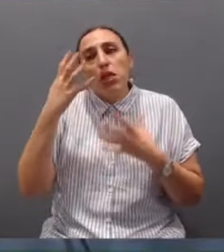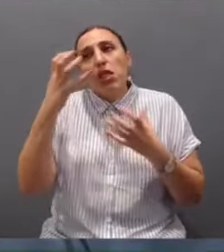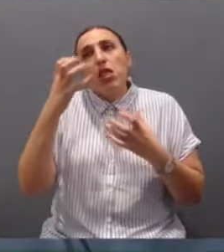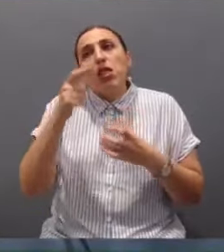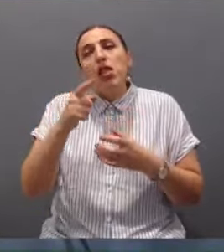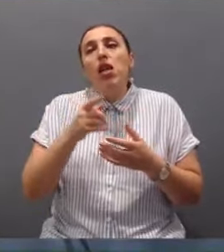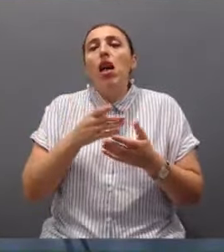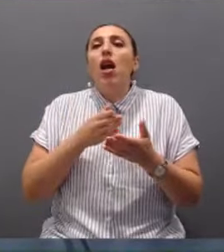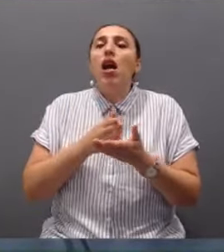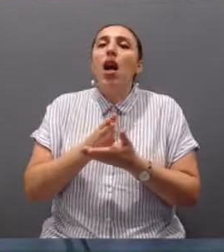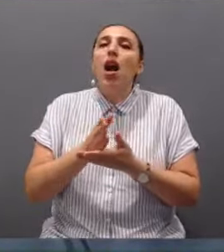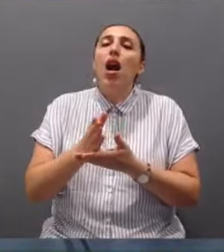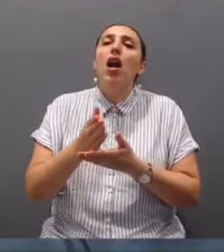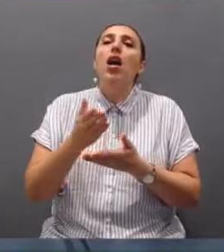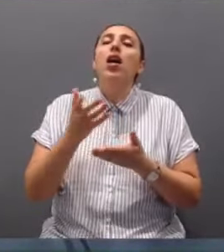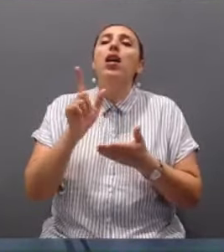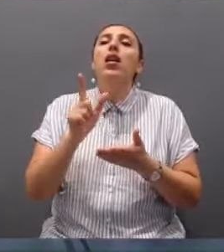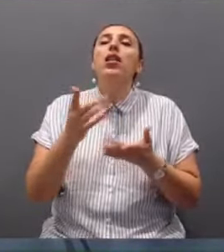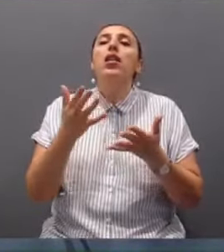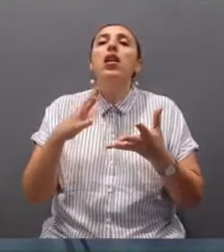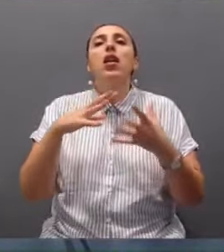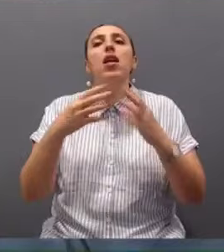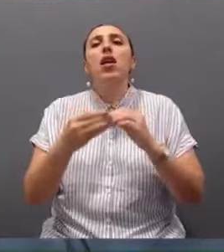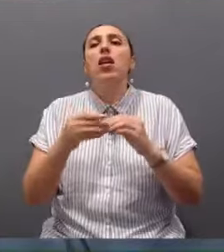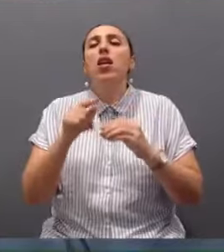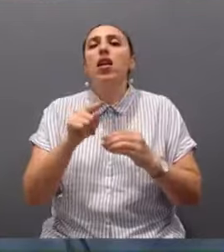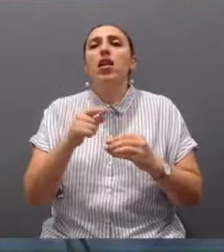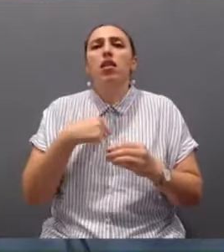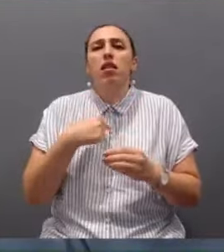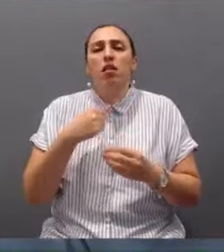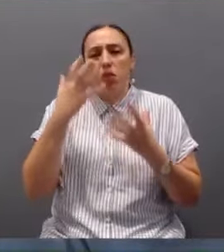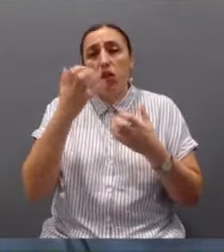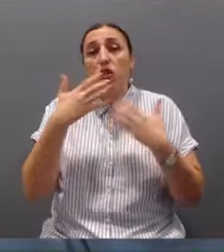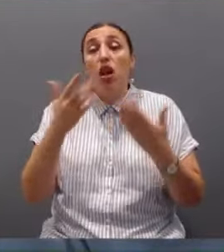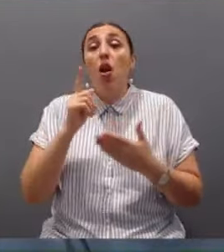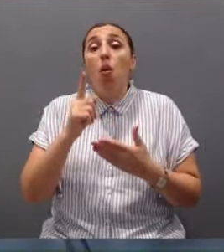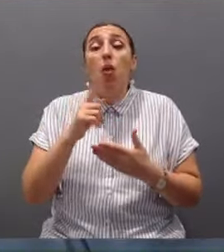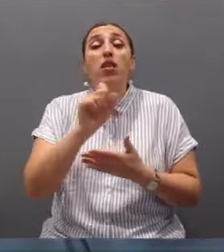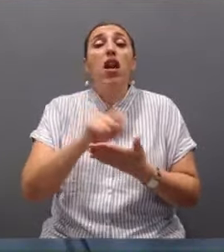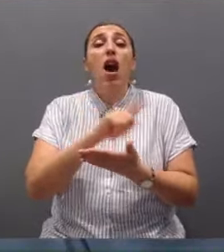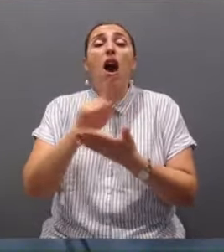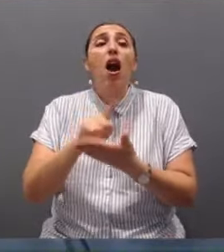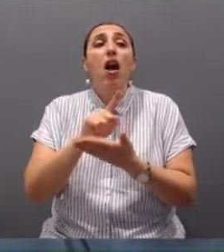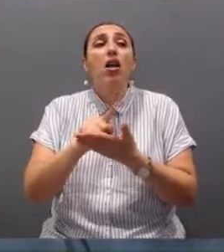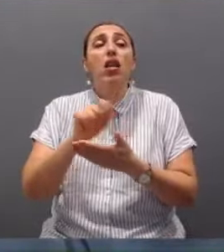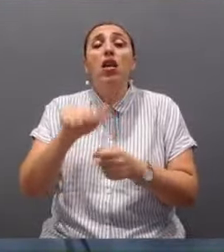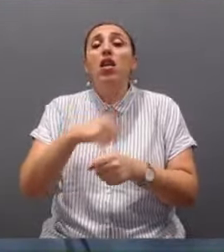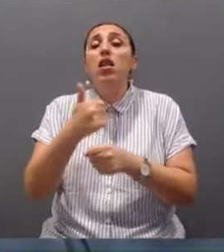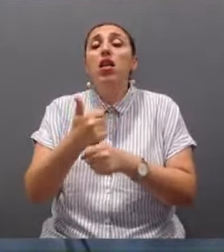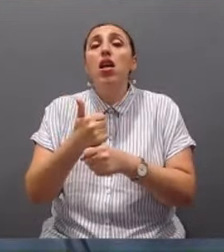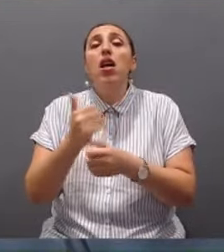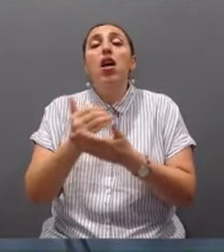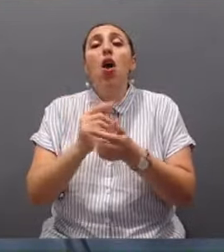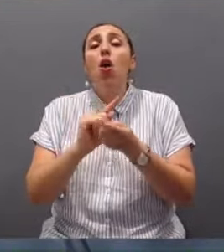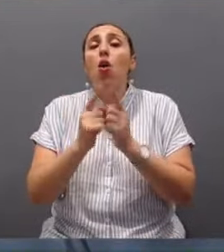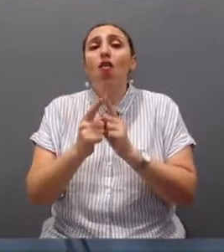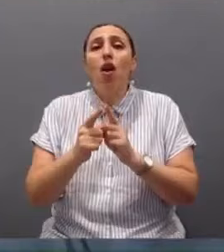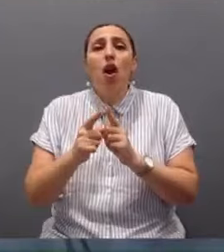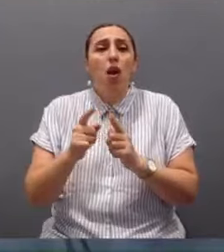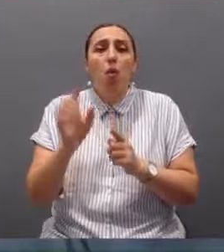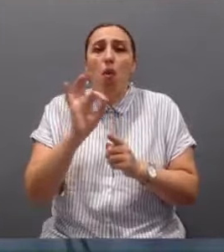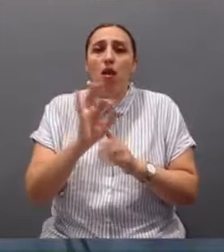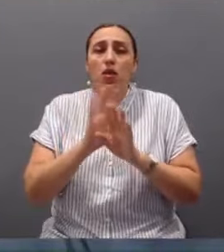քաղաքական մեծամասնության, բայց օրինակ ձեր կողմից բարձրացված հարցերի մեծ մասը կներեք ոչ թե սահմանադրական կարգավորման,